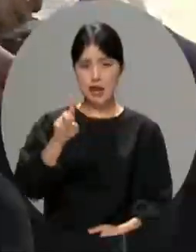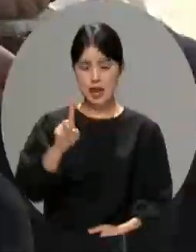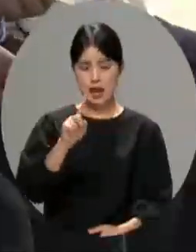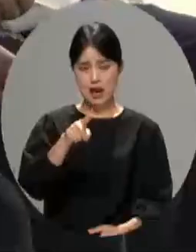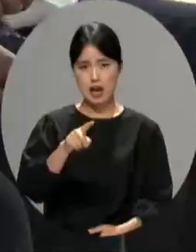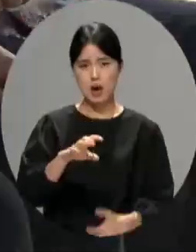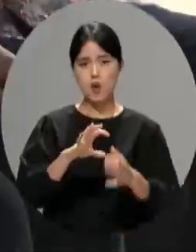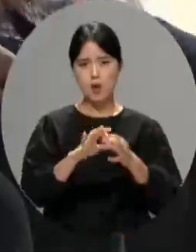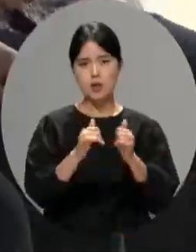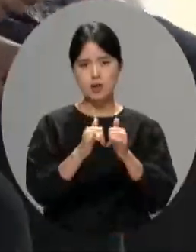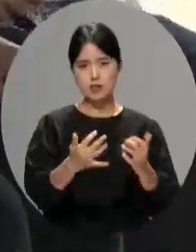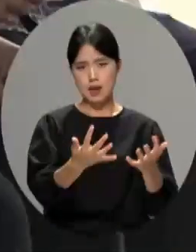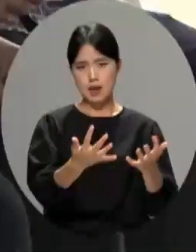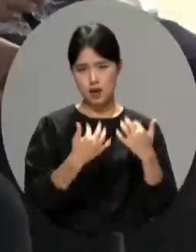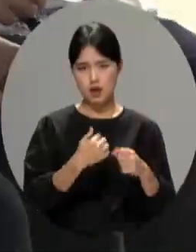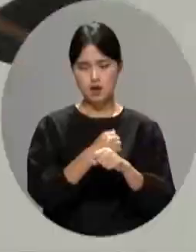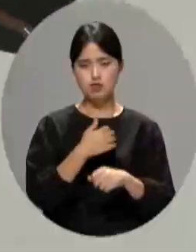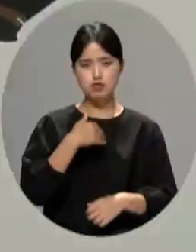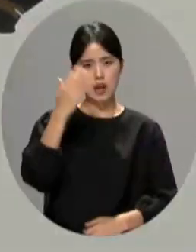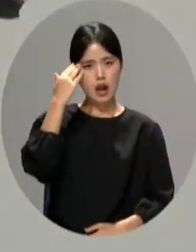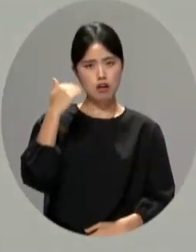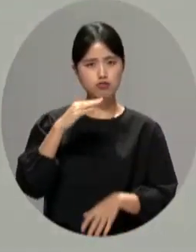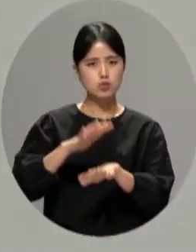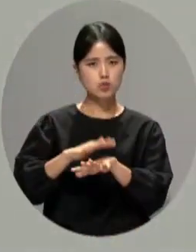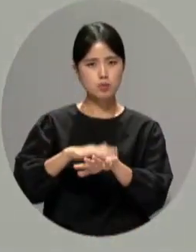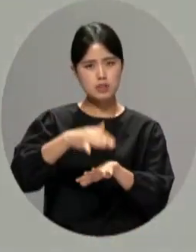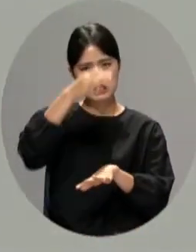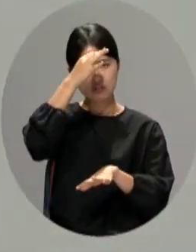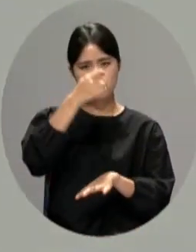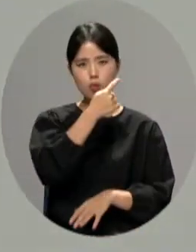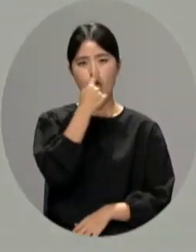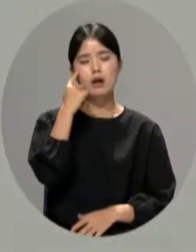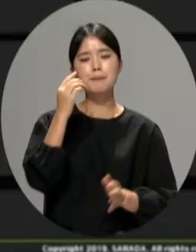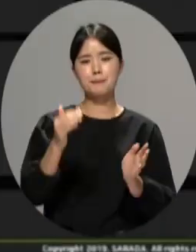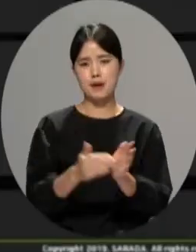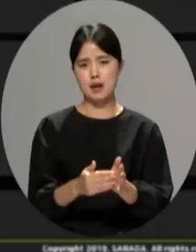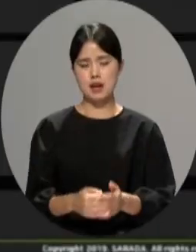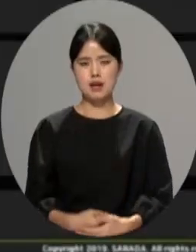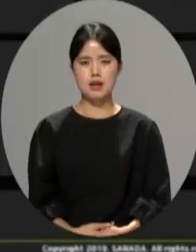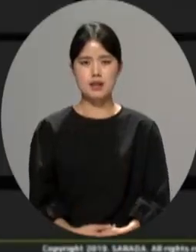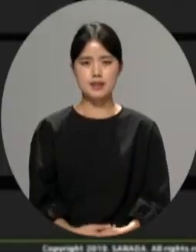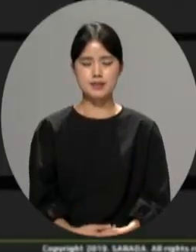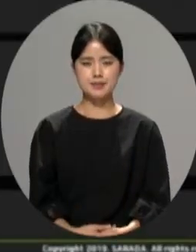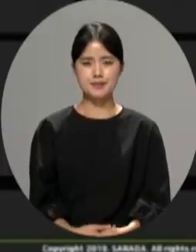우리 디지털 농업 의 기술력을 직접 확인하게 됐습니다 mbc 뉴스 의 차이입니다